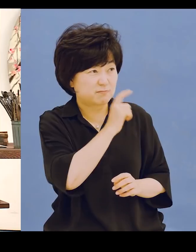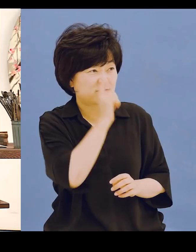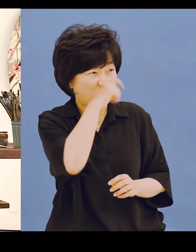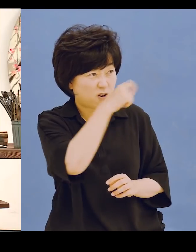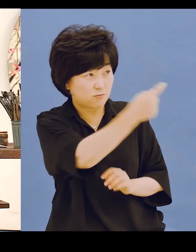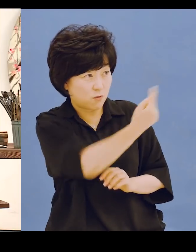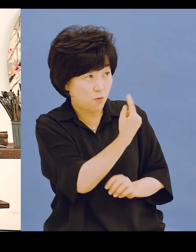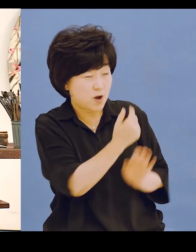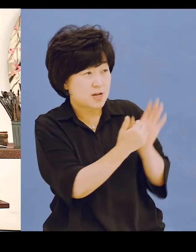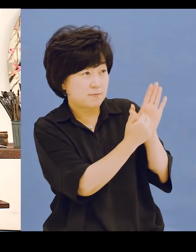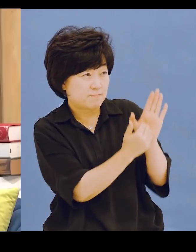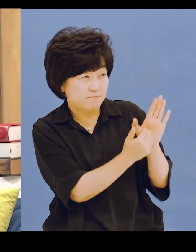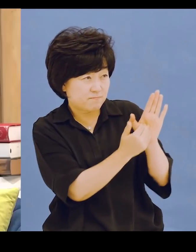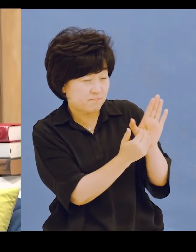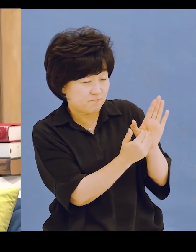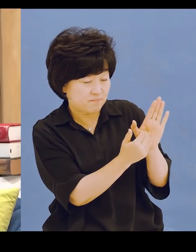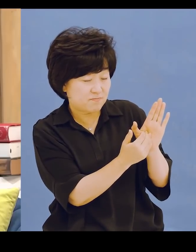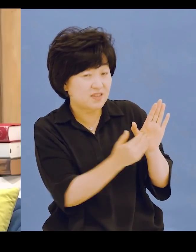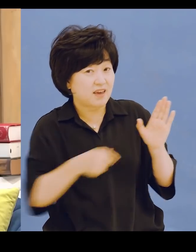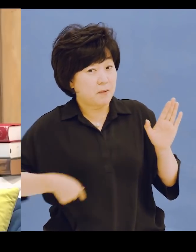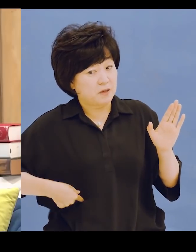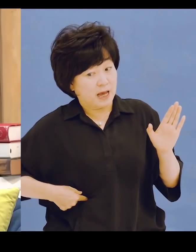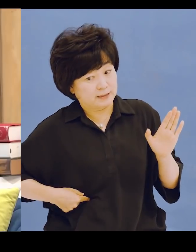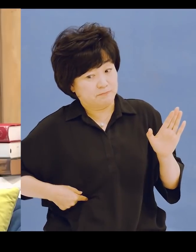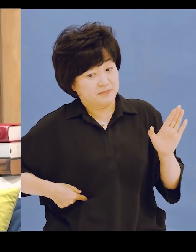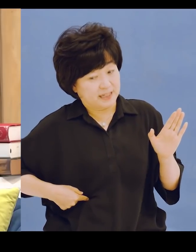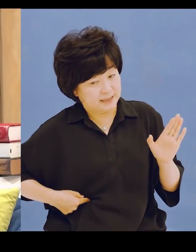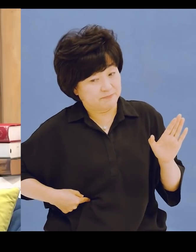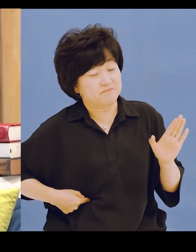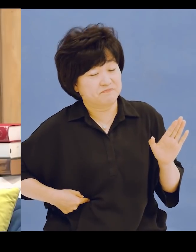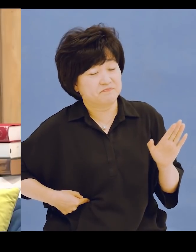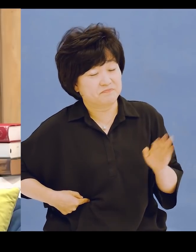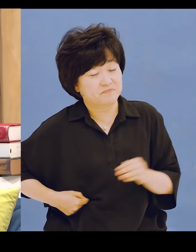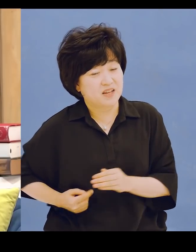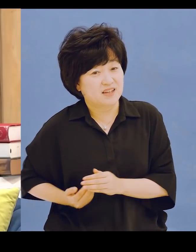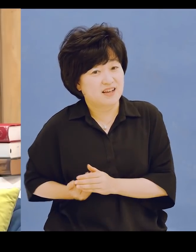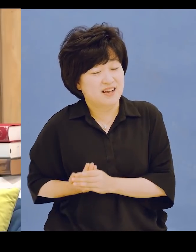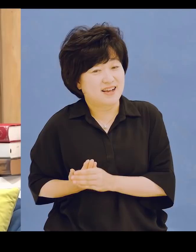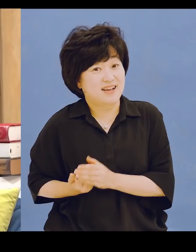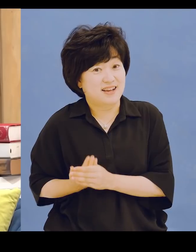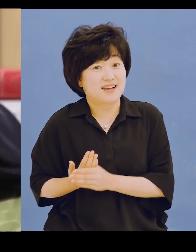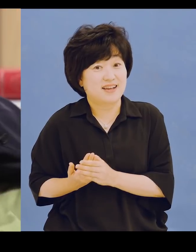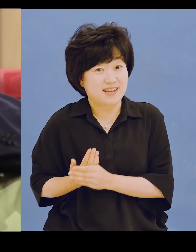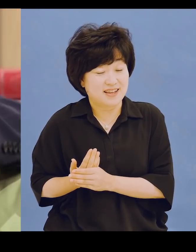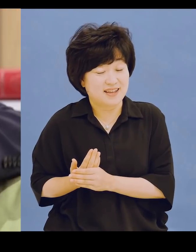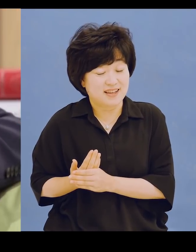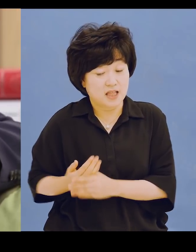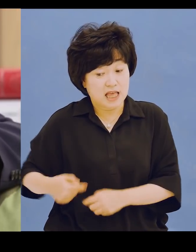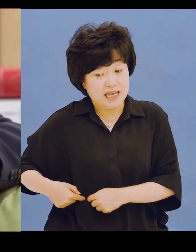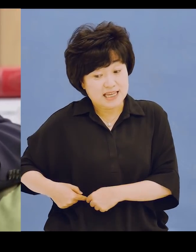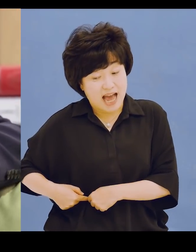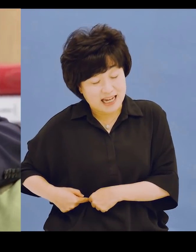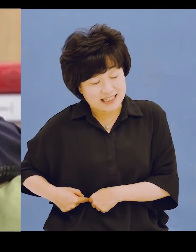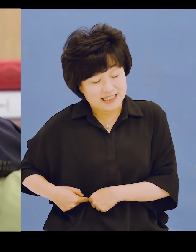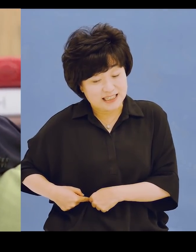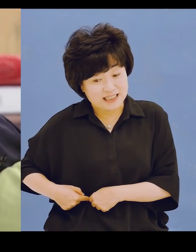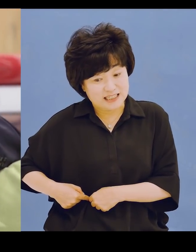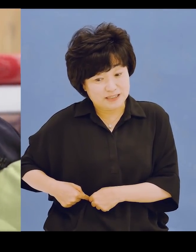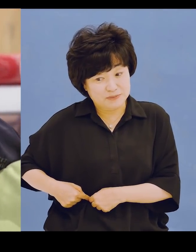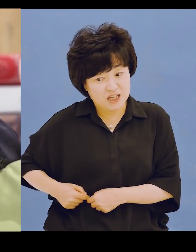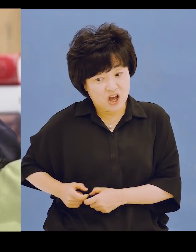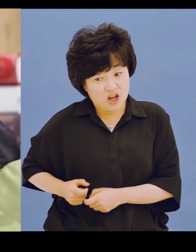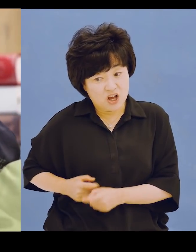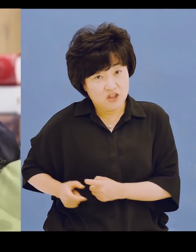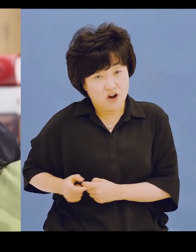나쁜지도 모르고 사업할 때 막 그랬는데 이런 것들이 자꾸 드러나니까. 그런데 더 놀라운 건요. 양심의 선모가